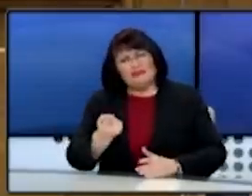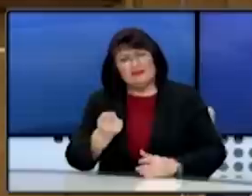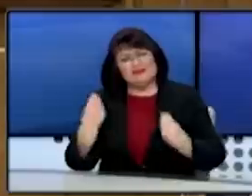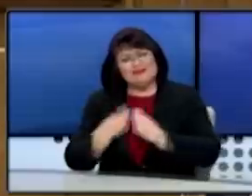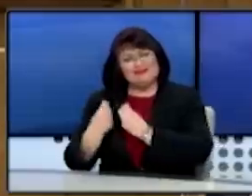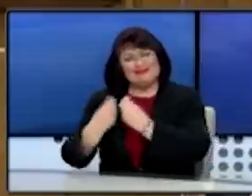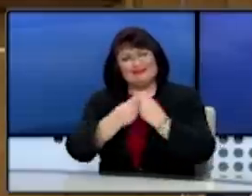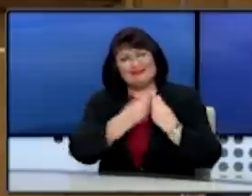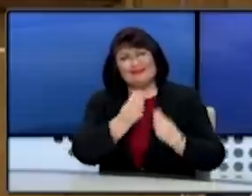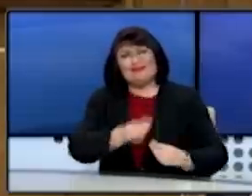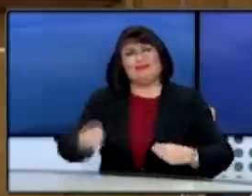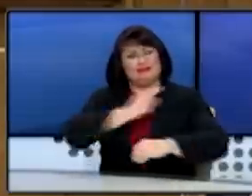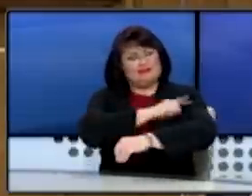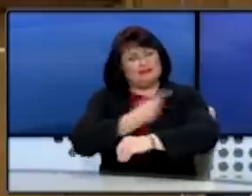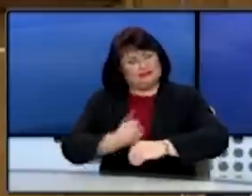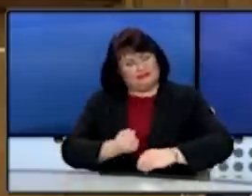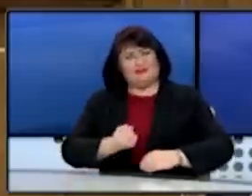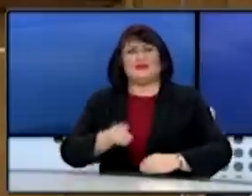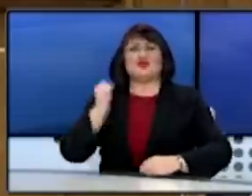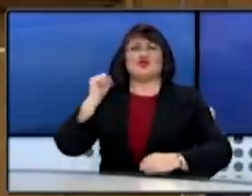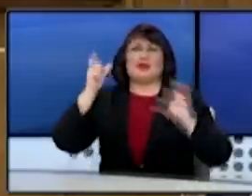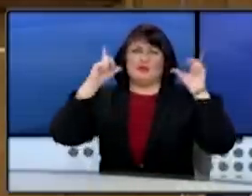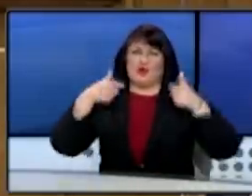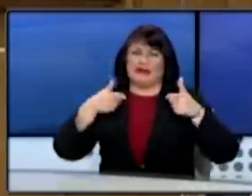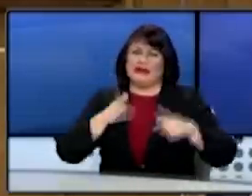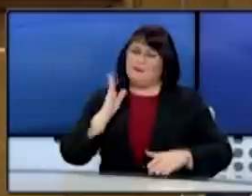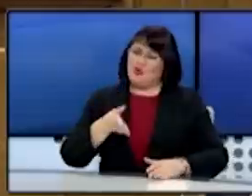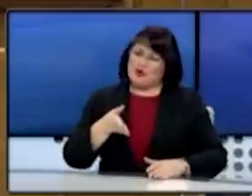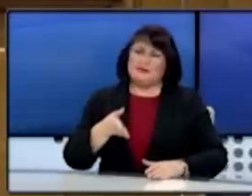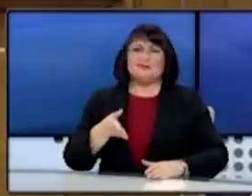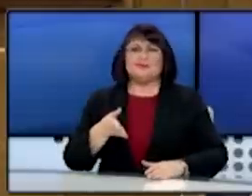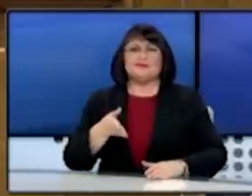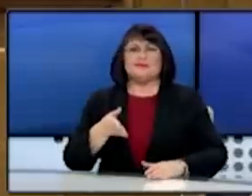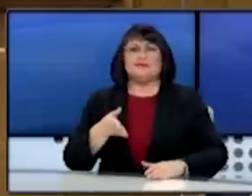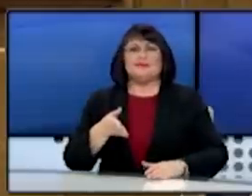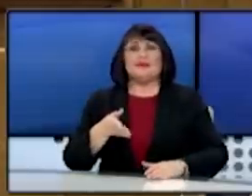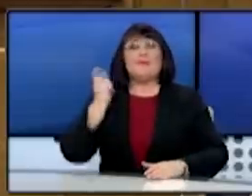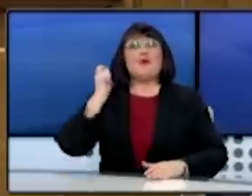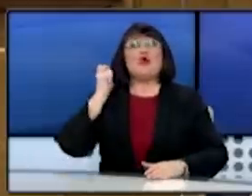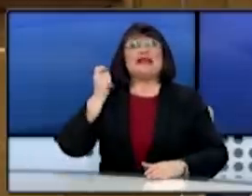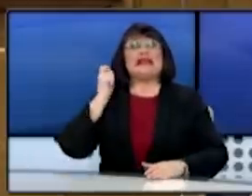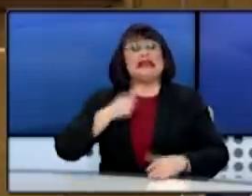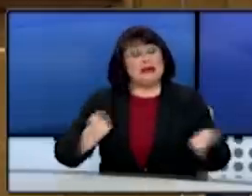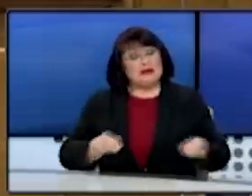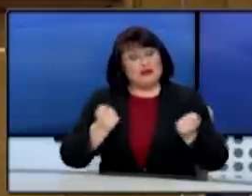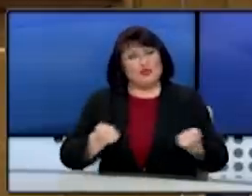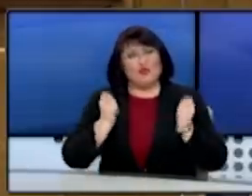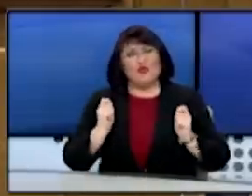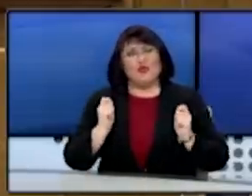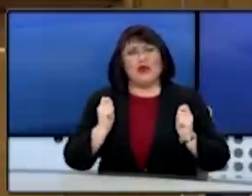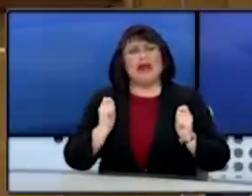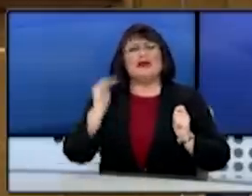έχει ορισμένα επιπλέον προσόντα. Έχει τη δυνατότητα να υλοποιεί τον πυρήνα αυτής της πολιτικής με